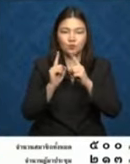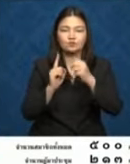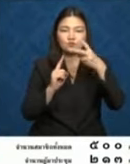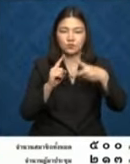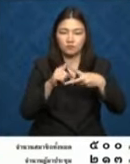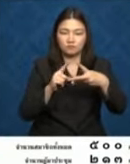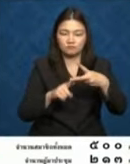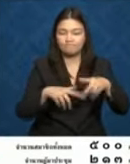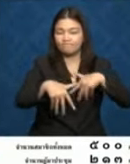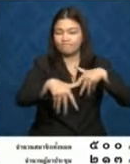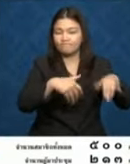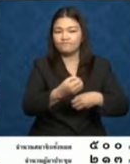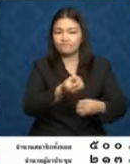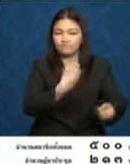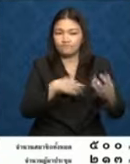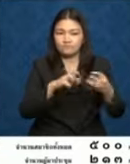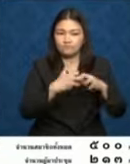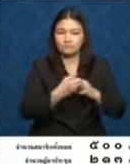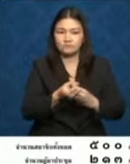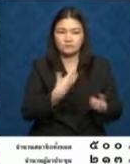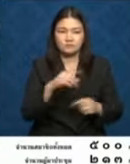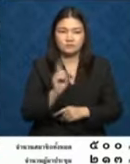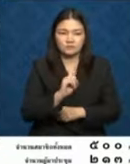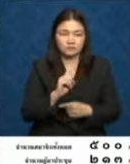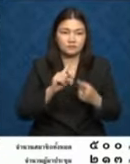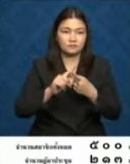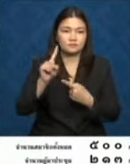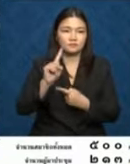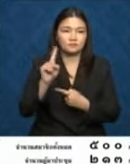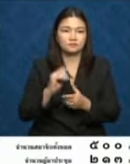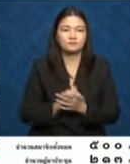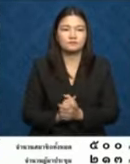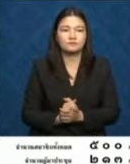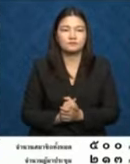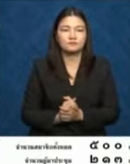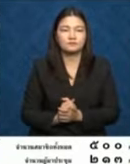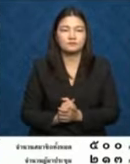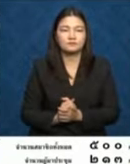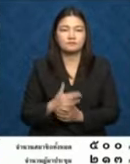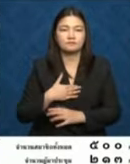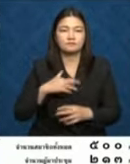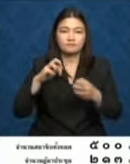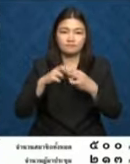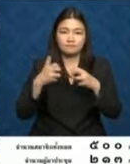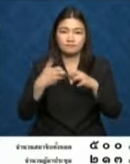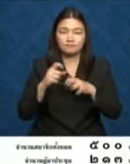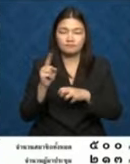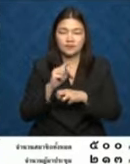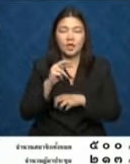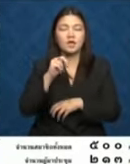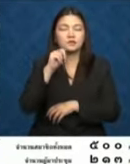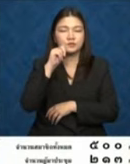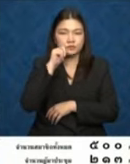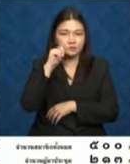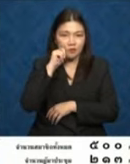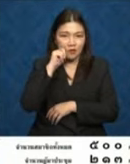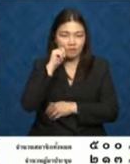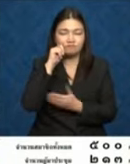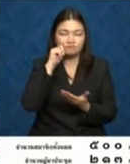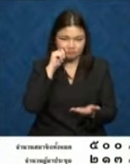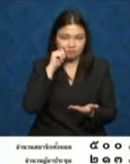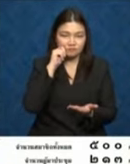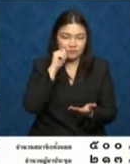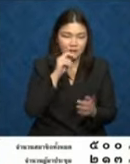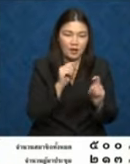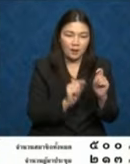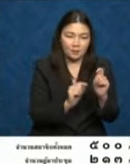าความเดือดร้อนของพ่อแม่พี่น้องในเขตพื้นที่นะคะเรื่องแรกคือปัญหาการจัดการการใช้น้ำร่วมกันของพี่น้องชาวอำ